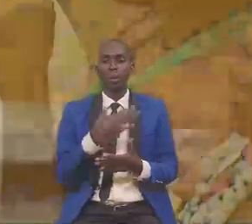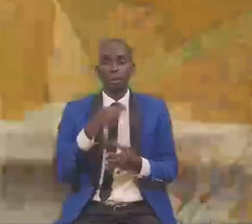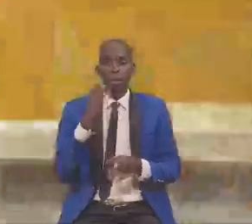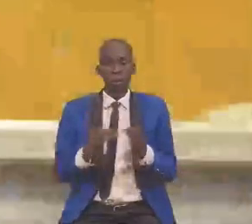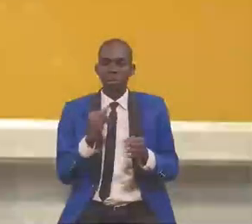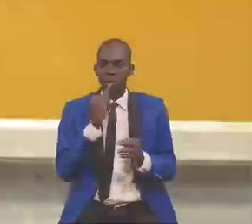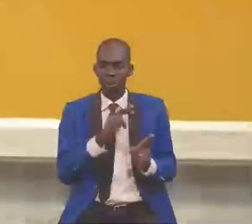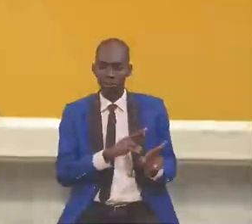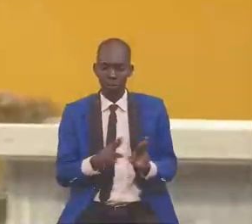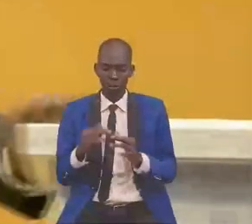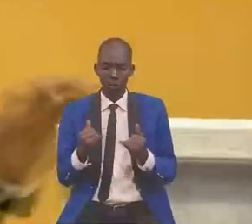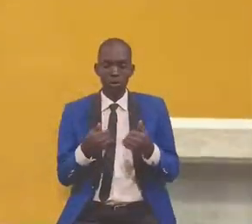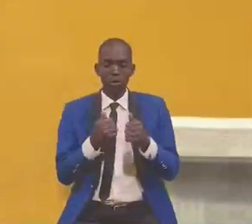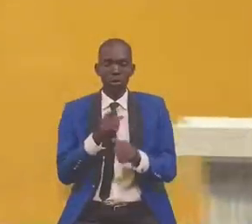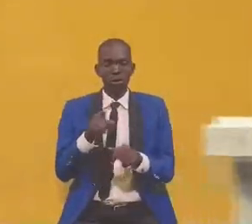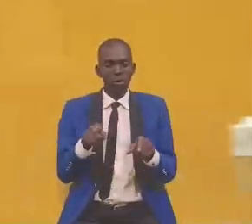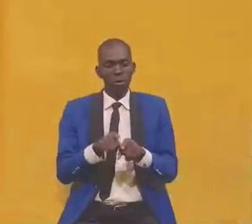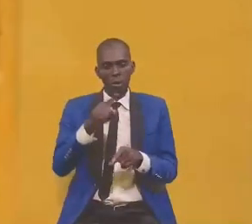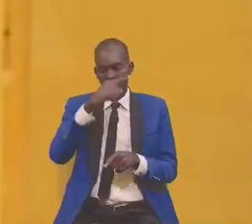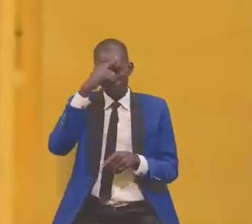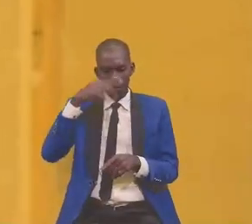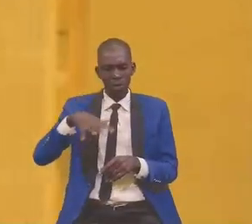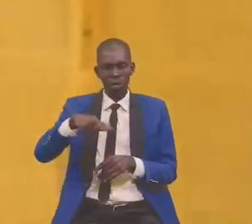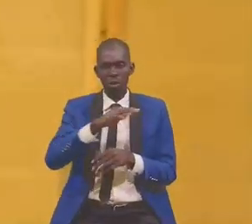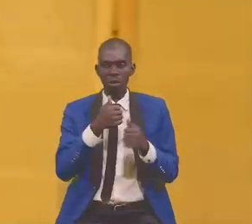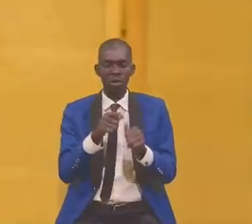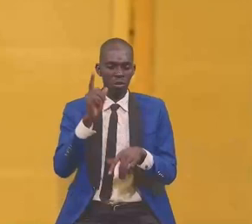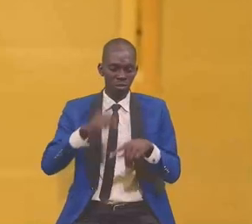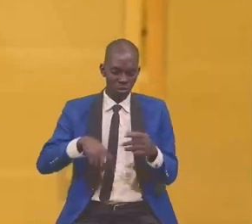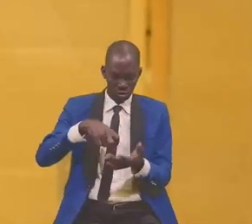votre ombre vous accompagne, vous ne pouvez pas vous agenouiller là-bas,